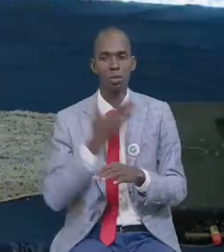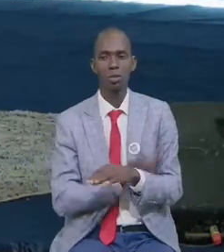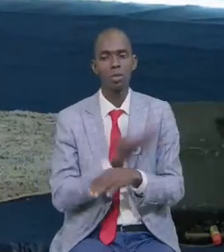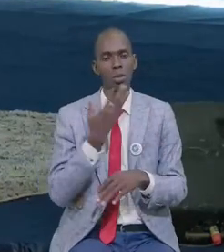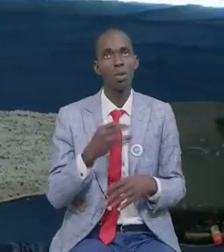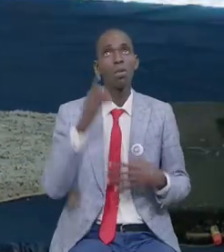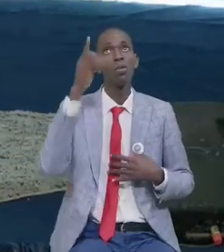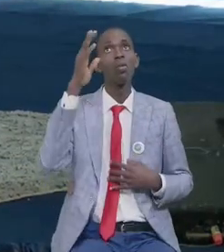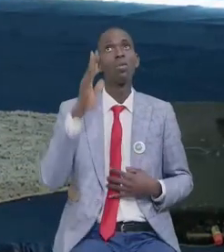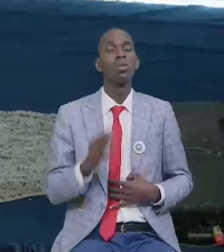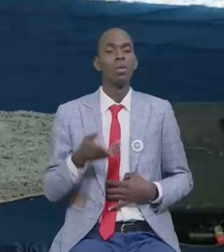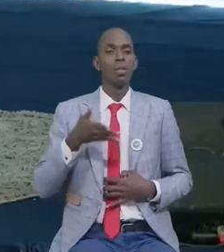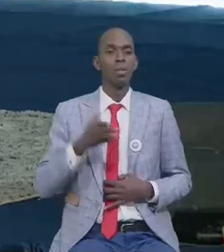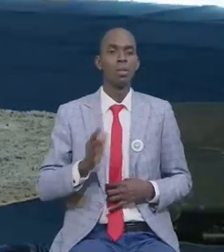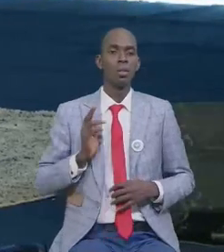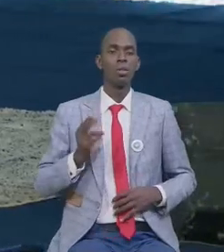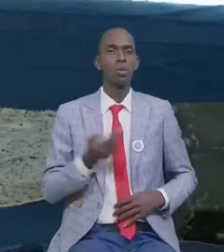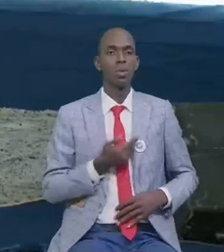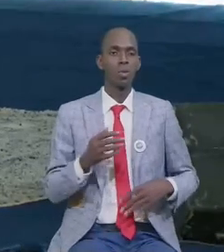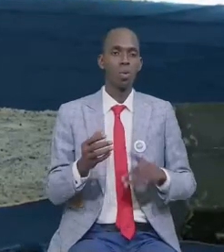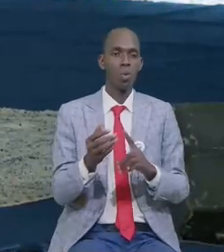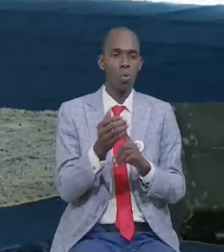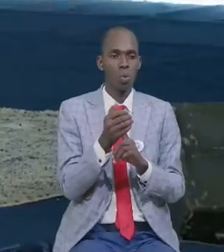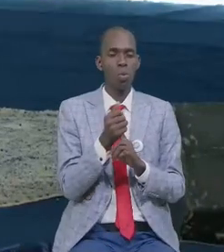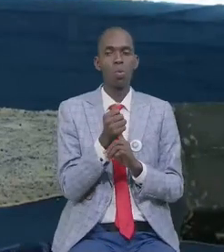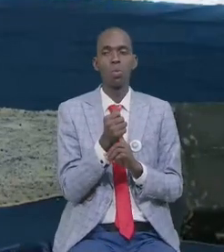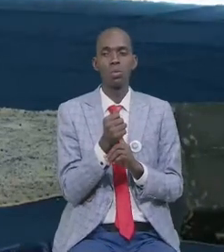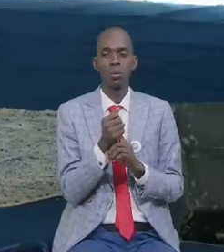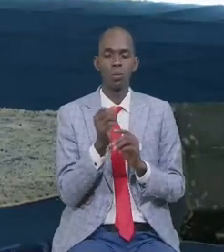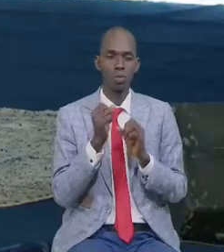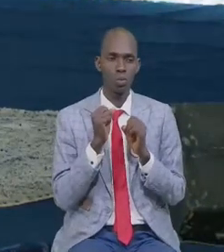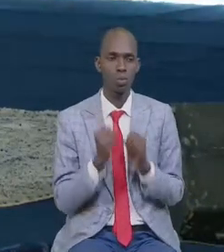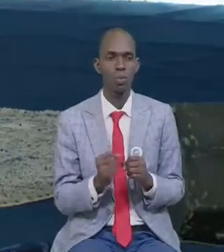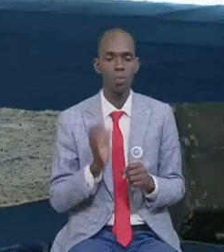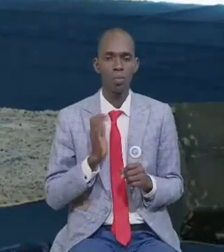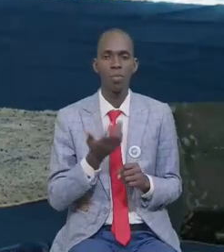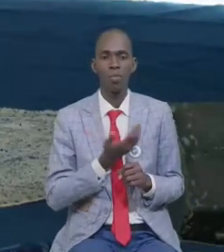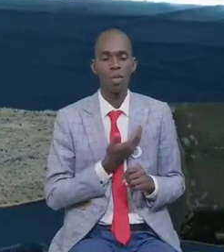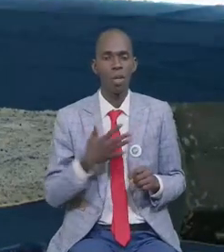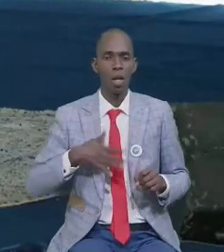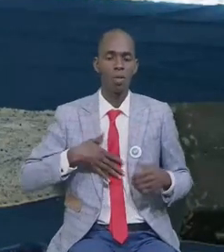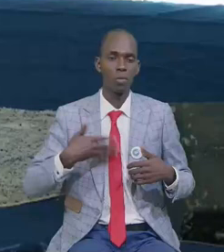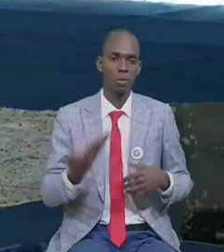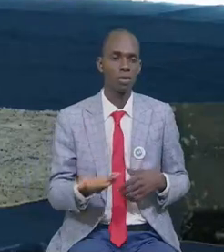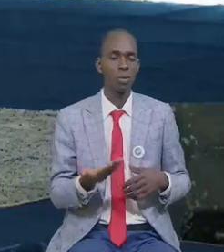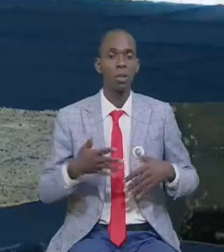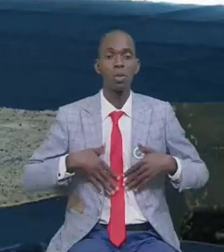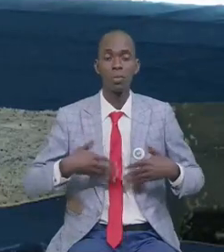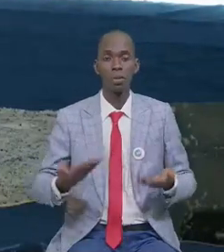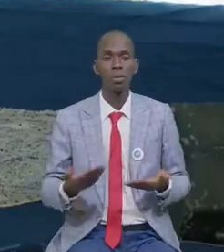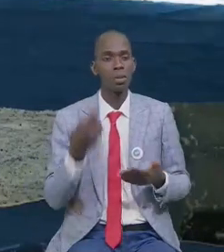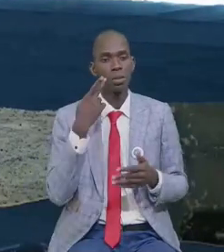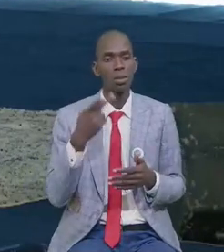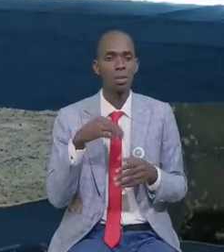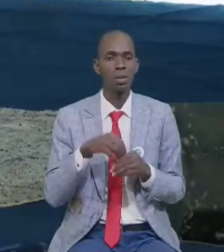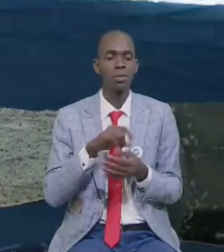demeurons fermes dans la foi que nous professons, verset 15, car nous